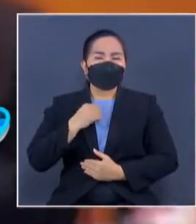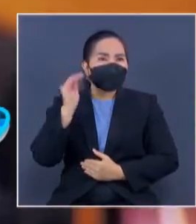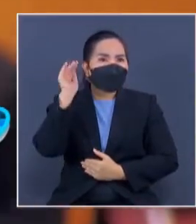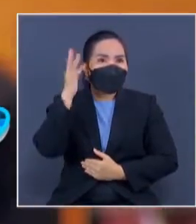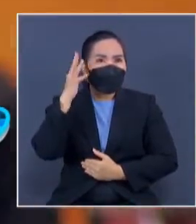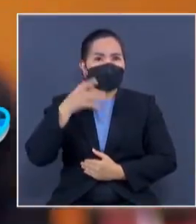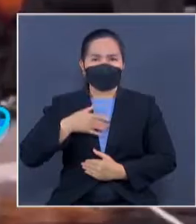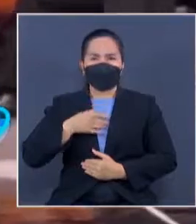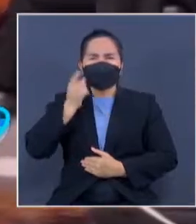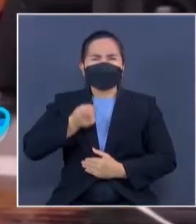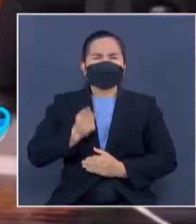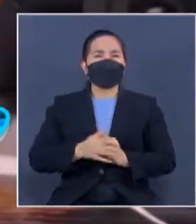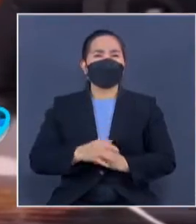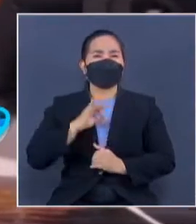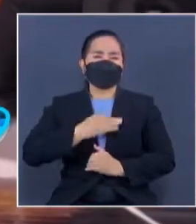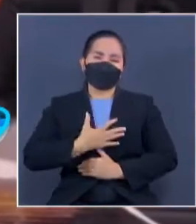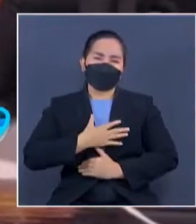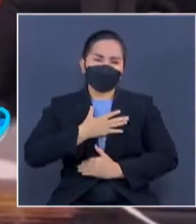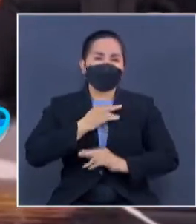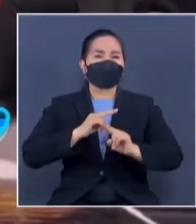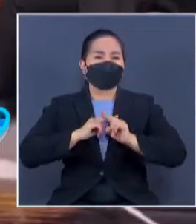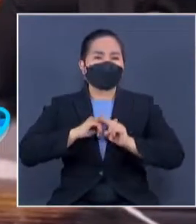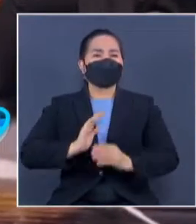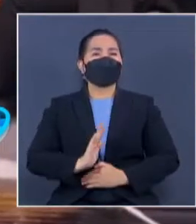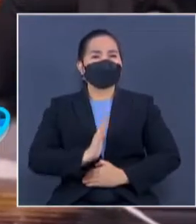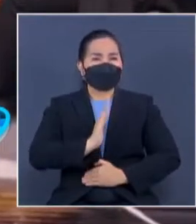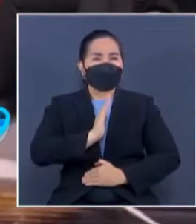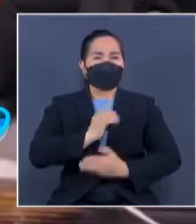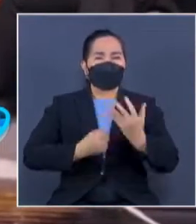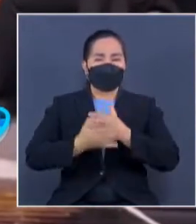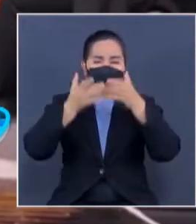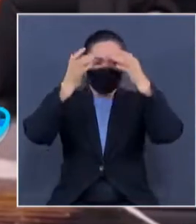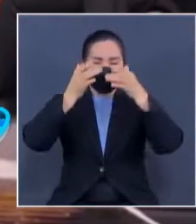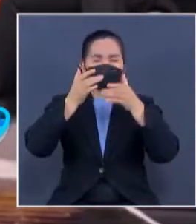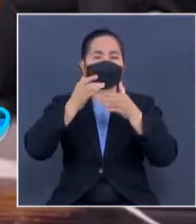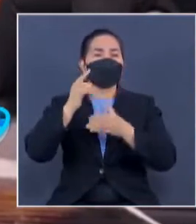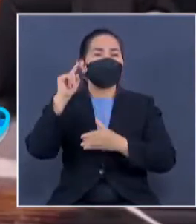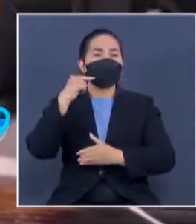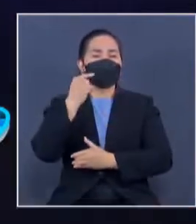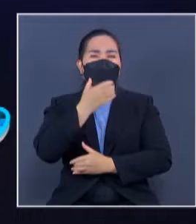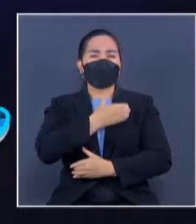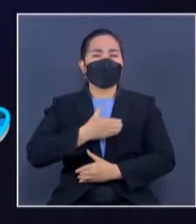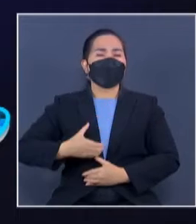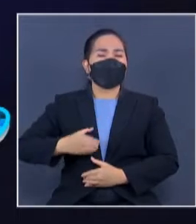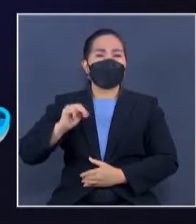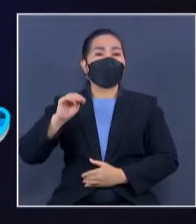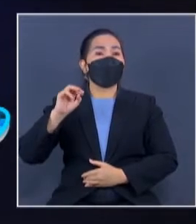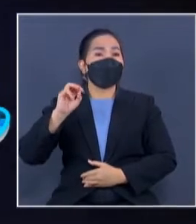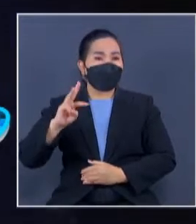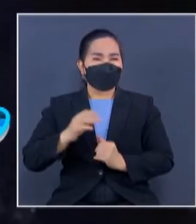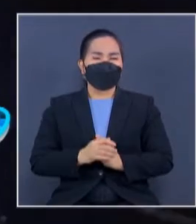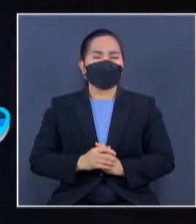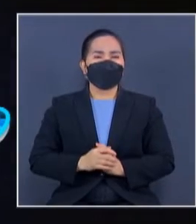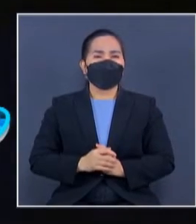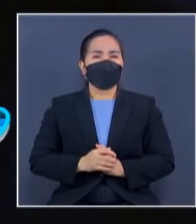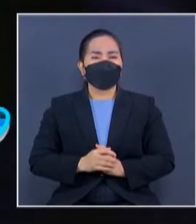านี่คือความจริงเธอรู้สึกภาคภูมิใจแล้วก็เป็นเกียรติมากๆที่ได้สวมมงกุฎ Miss World แล้วก็ไม่รอแล้วเธอก็รอไม่ไหวแล้วนะ